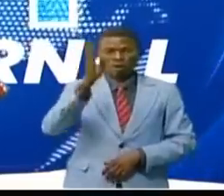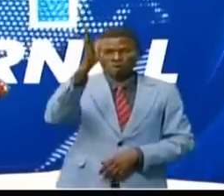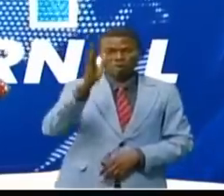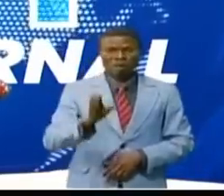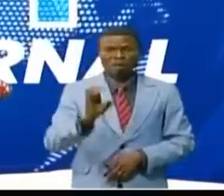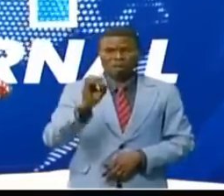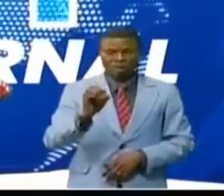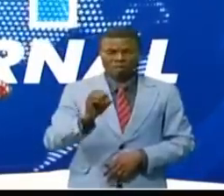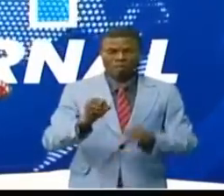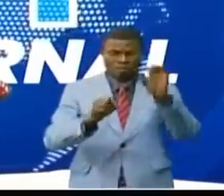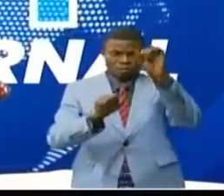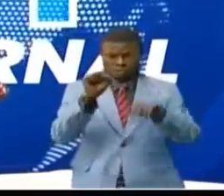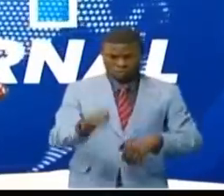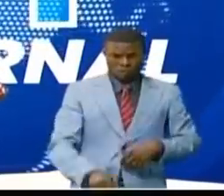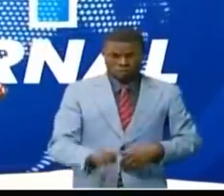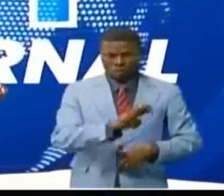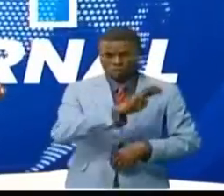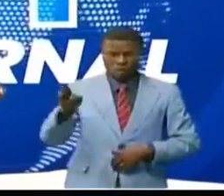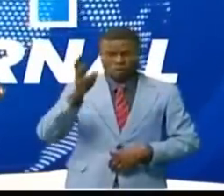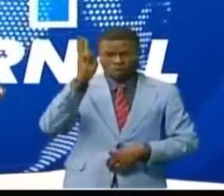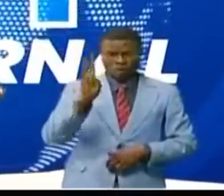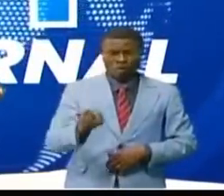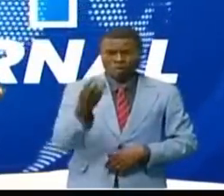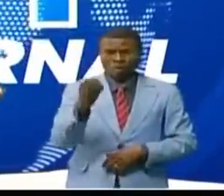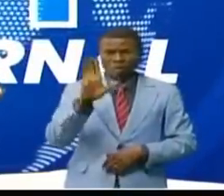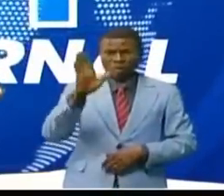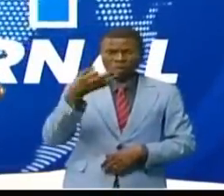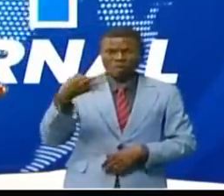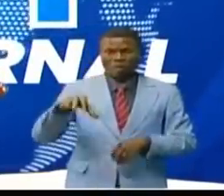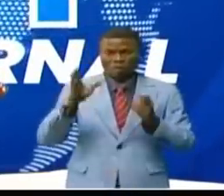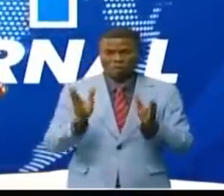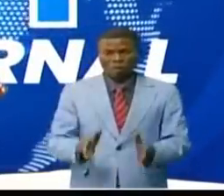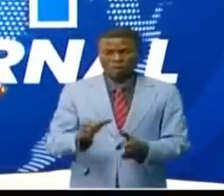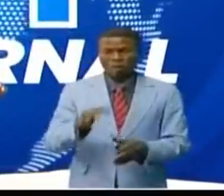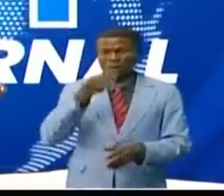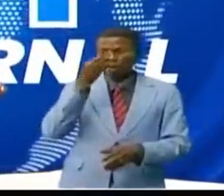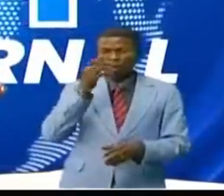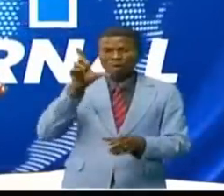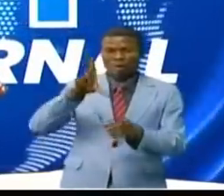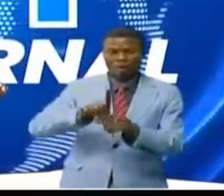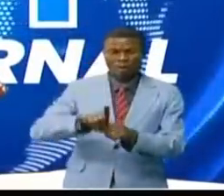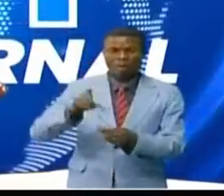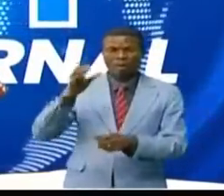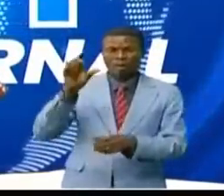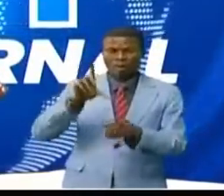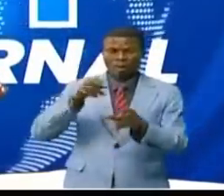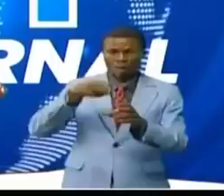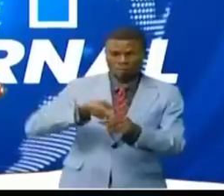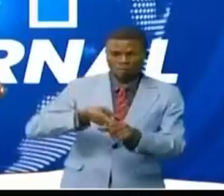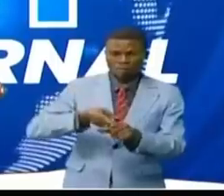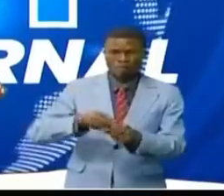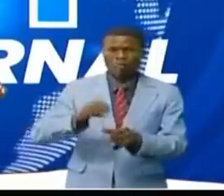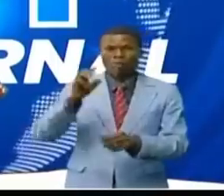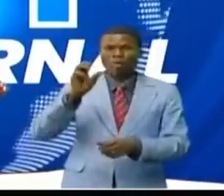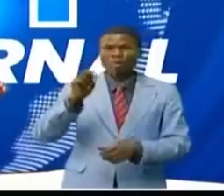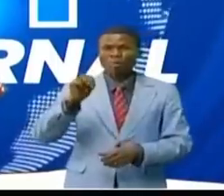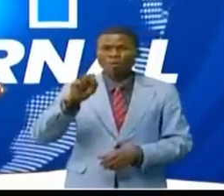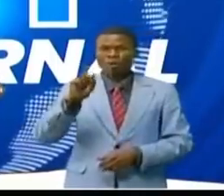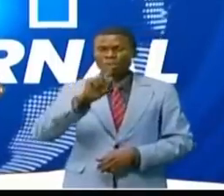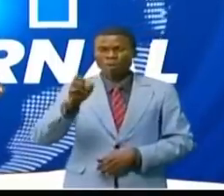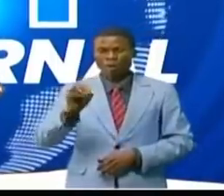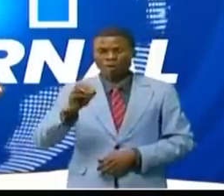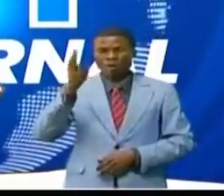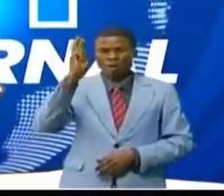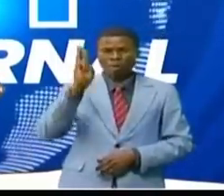litre. Au sud, 3 345 francs congolais le litre pour l'essence, les gazoil, 3